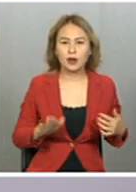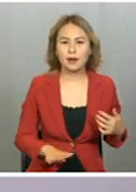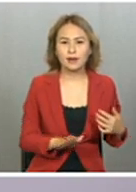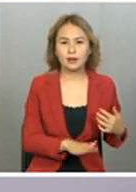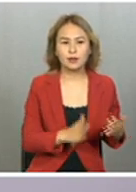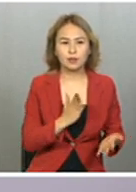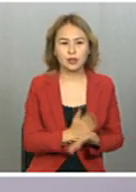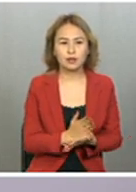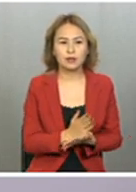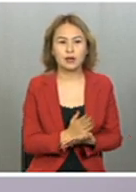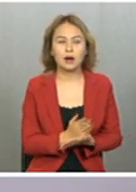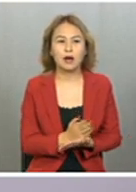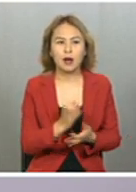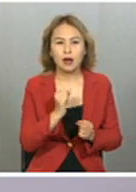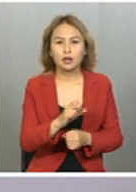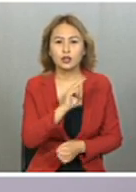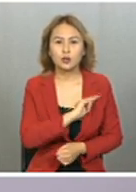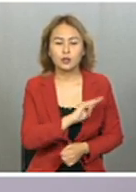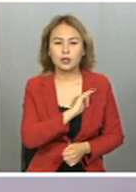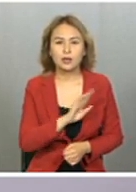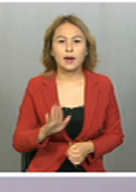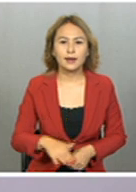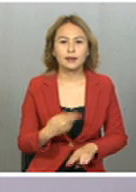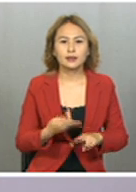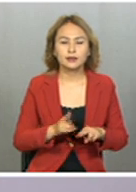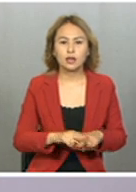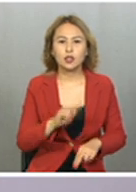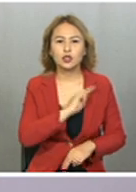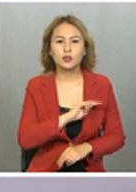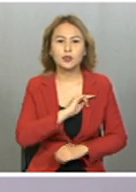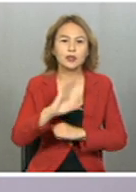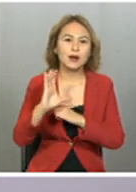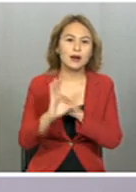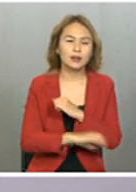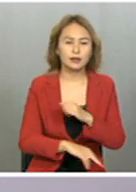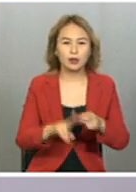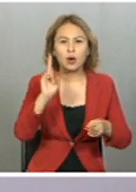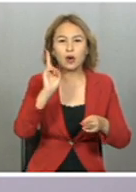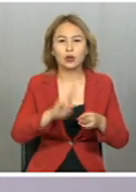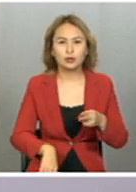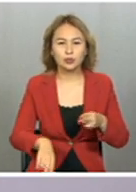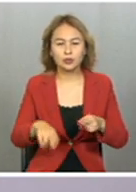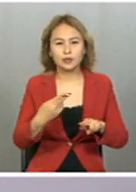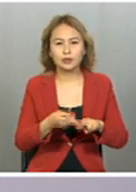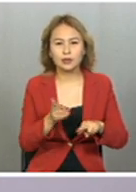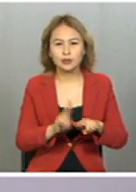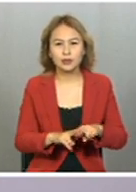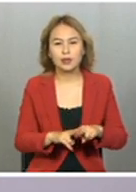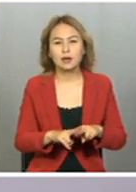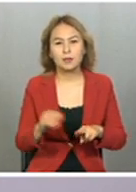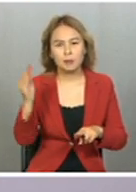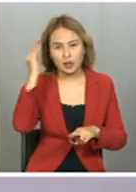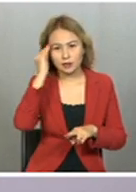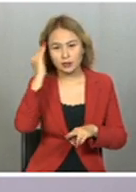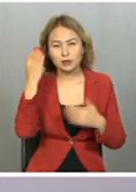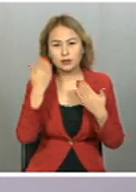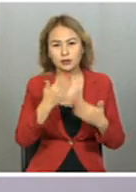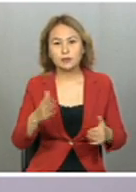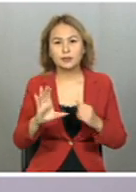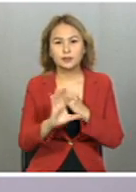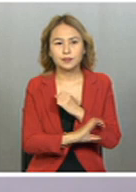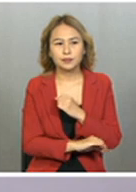Ал жұмыстың аяғы дегеніміз жұмыстың аяқталғанын соңын білдіреді. Яғни жұмыстың аяғы